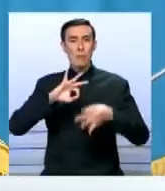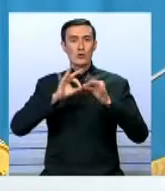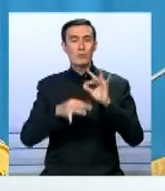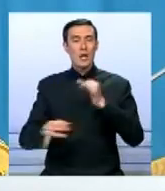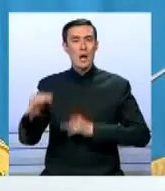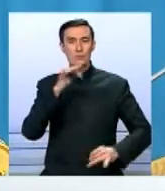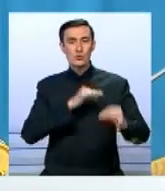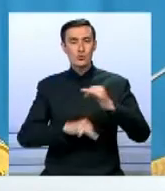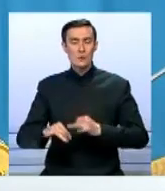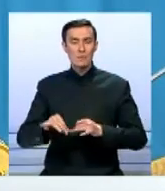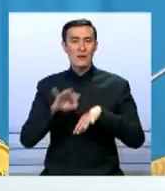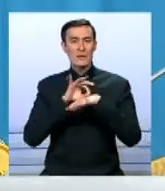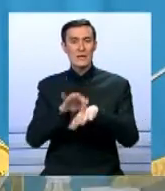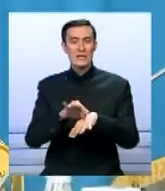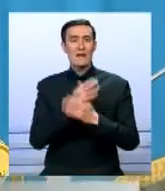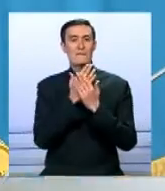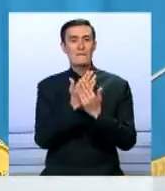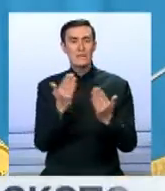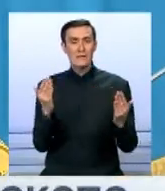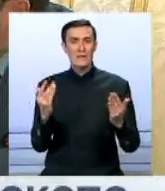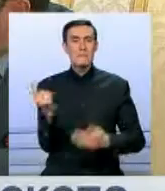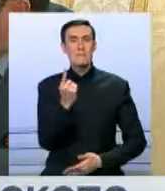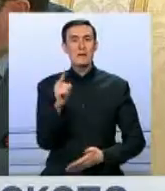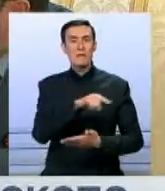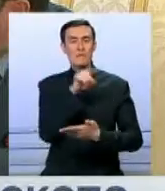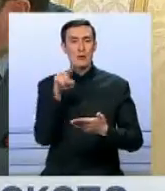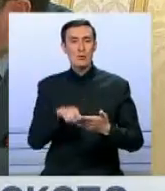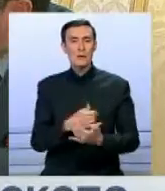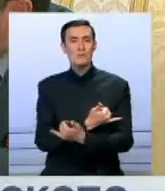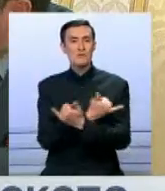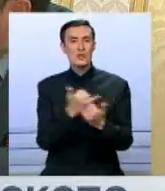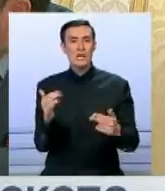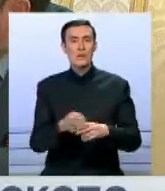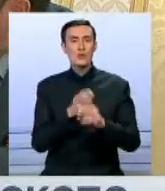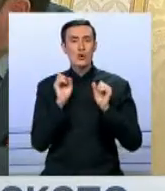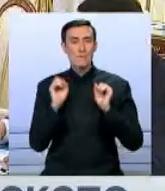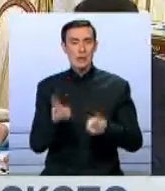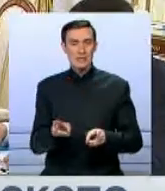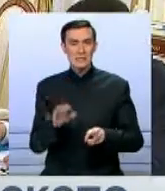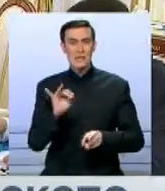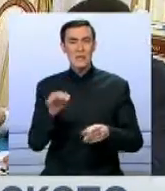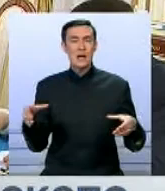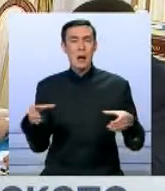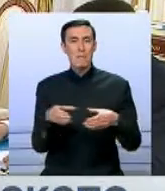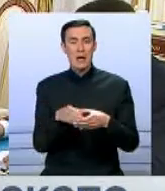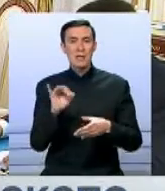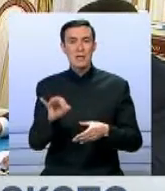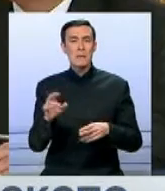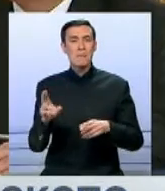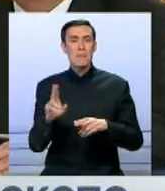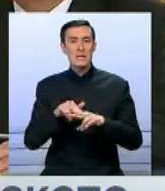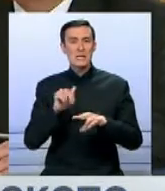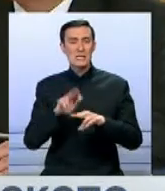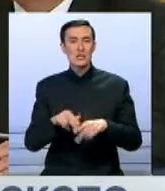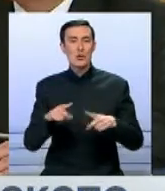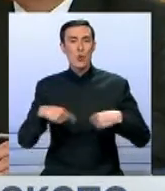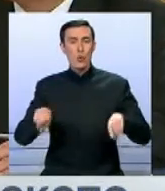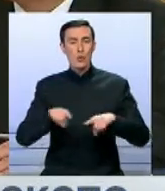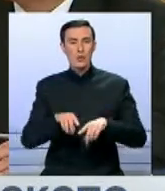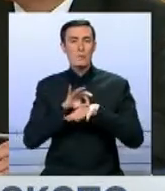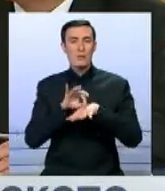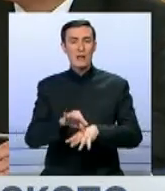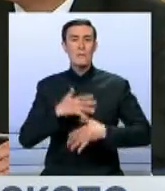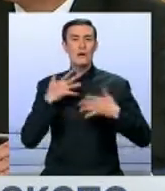обсудим детали проведения выставки. Первый вопрос – обеспечение безопасности. И компания, и правоохранительные органы провели